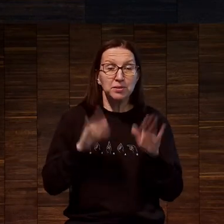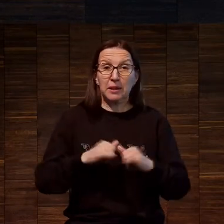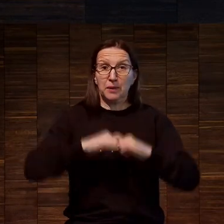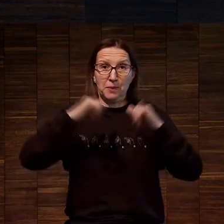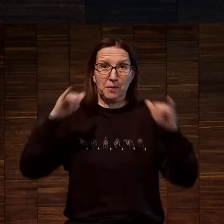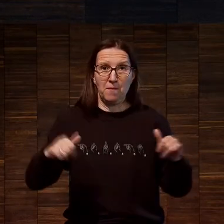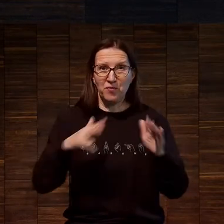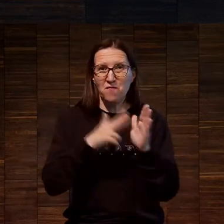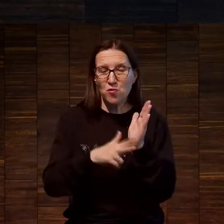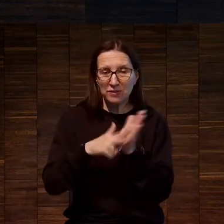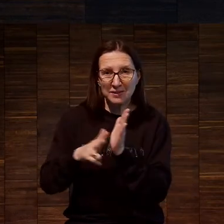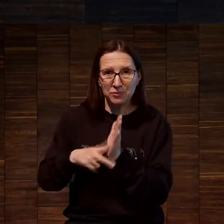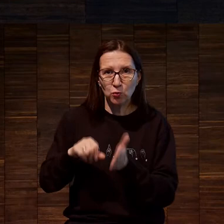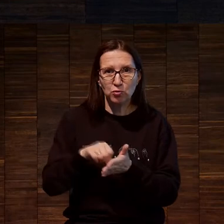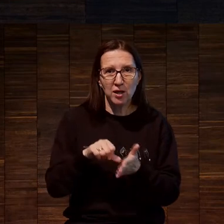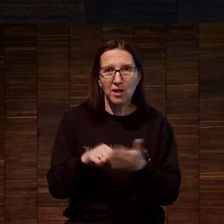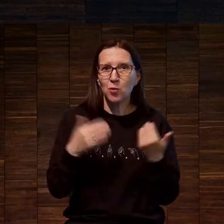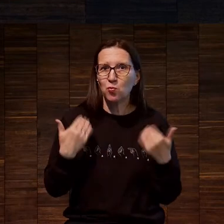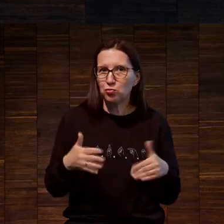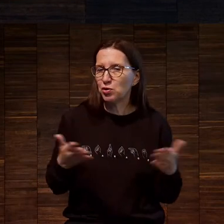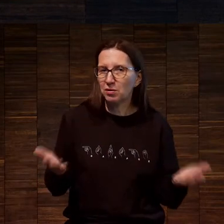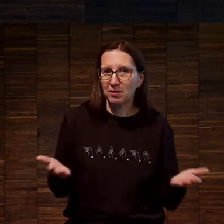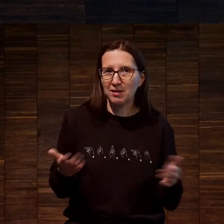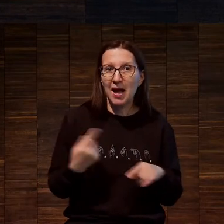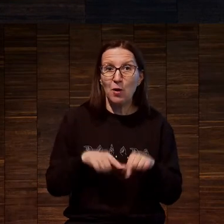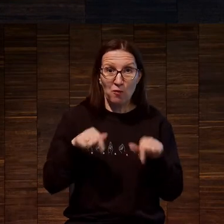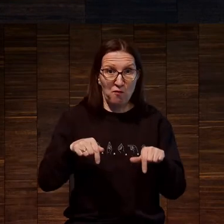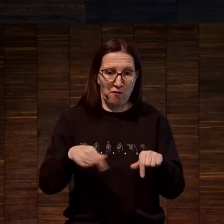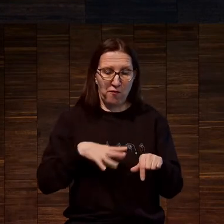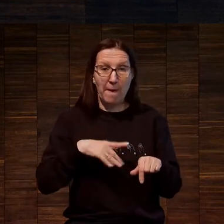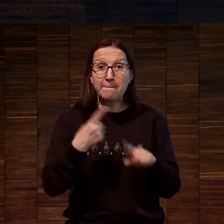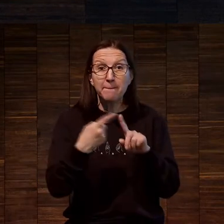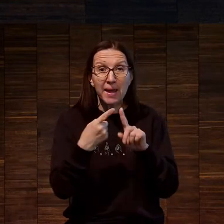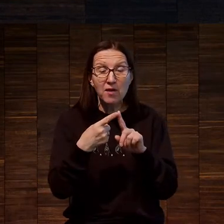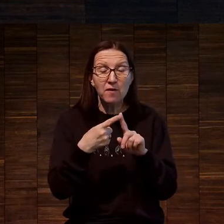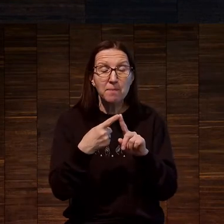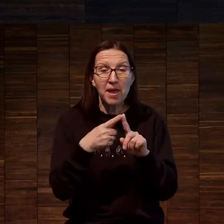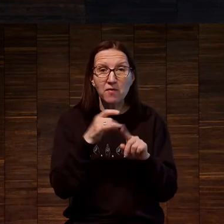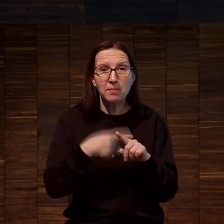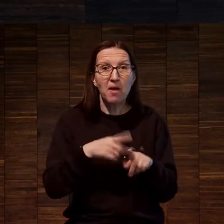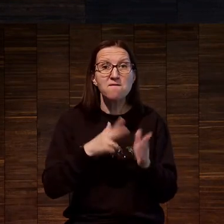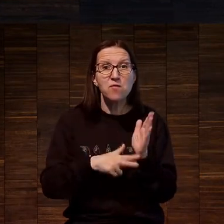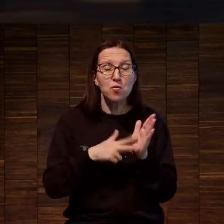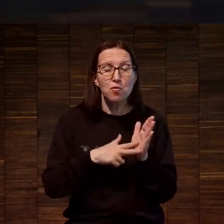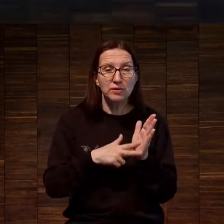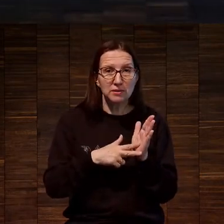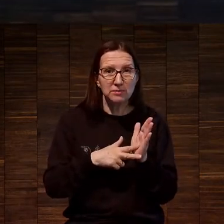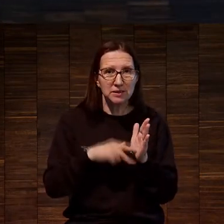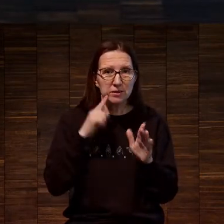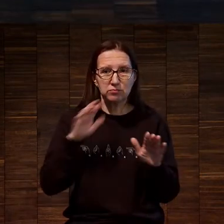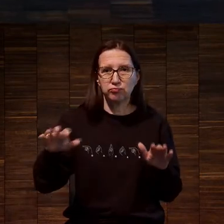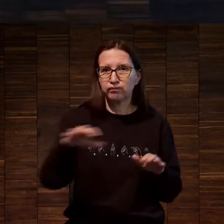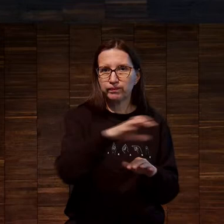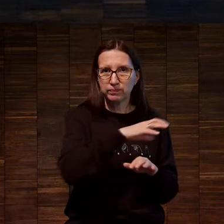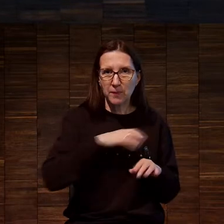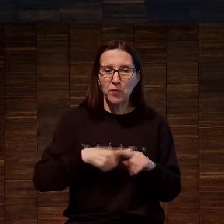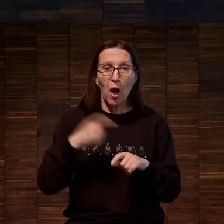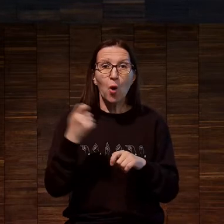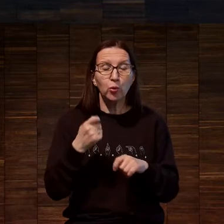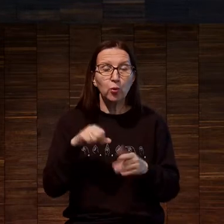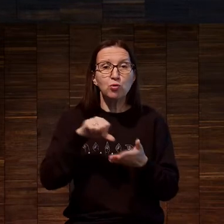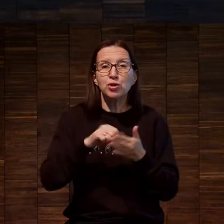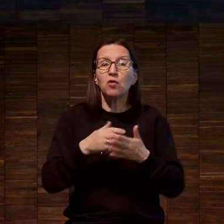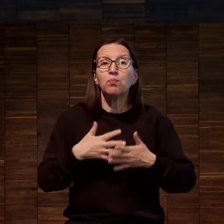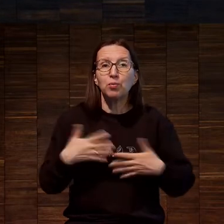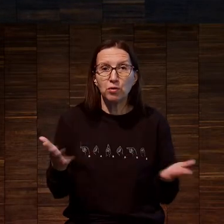80. Вот. 80 локаций. Первый. 80 локаций. В общем, 80 локаций, художников гораздо больше,